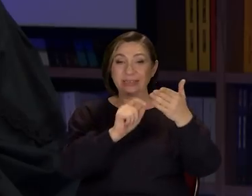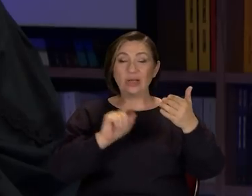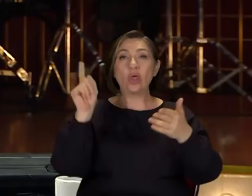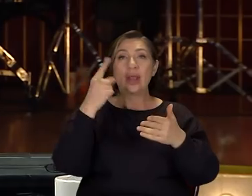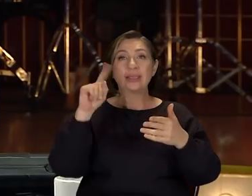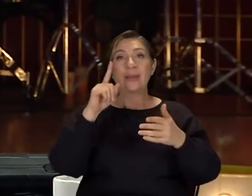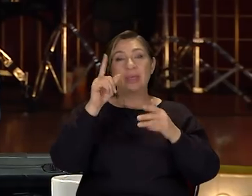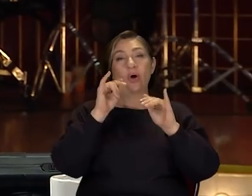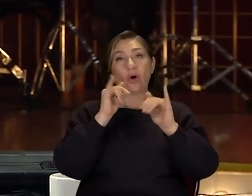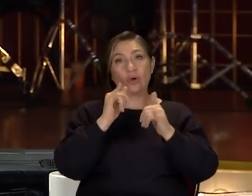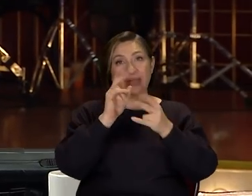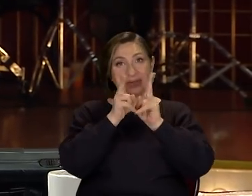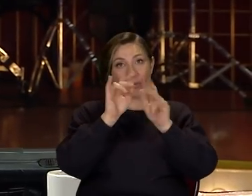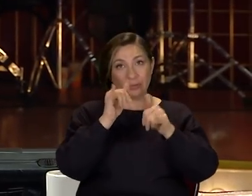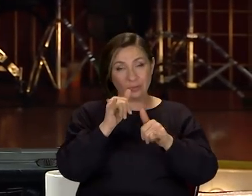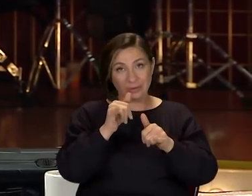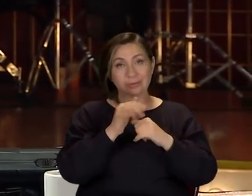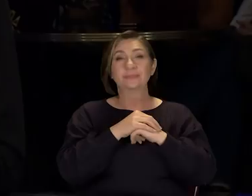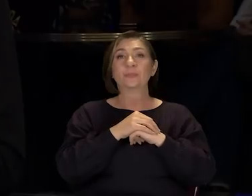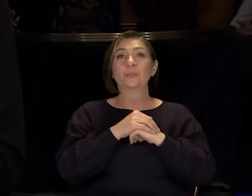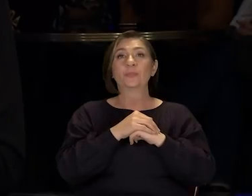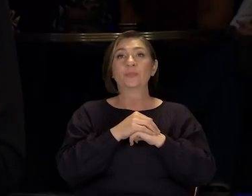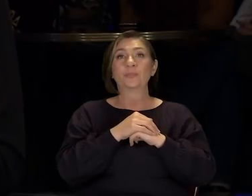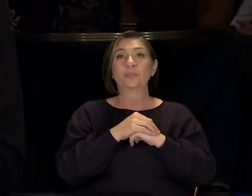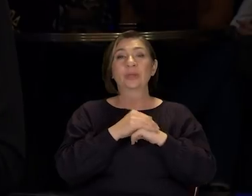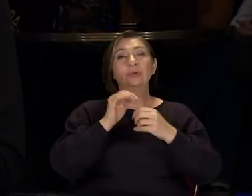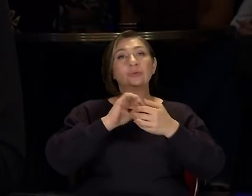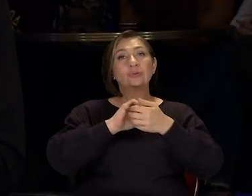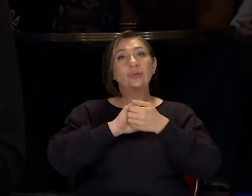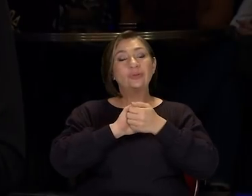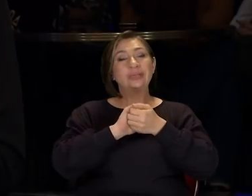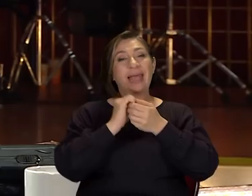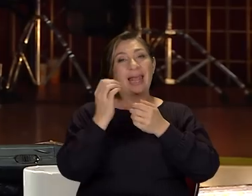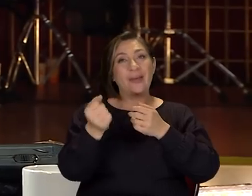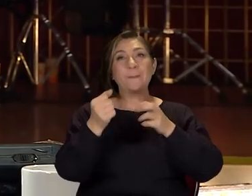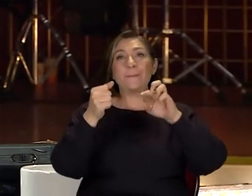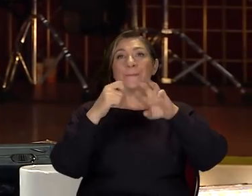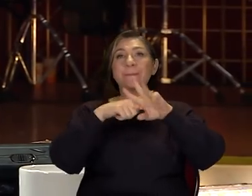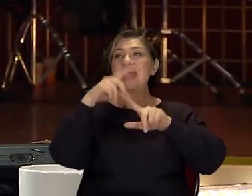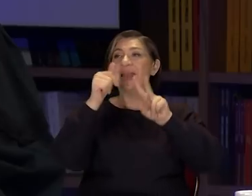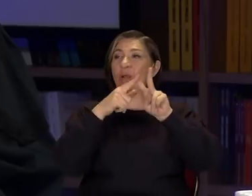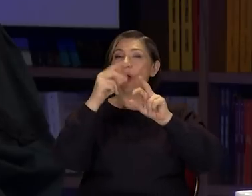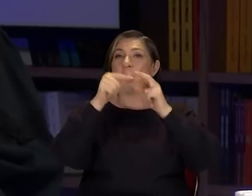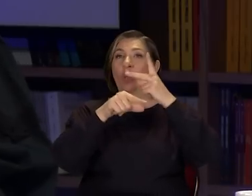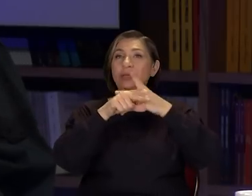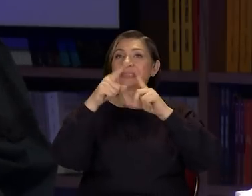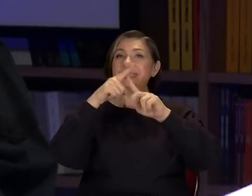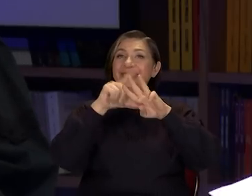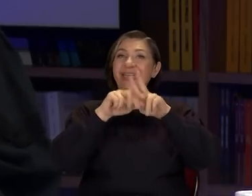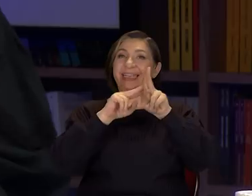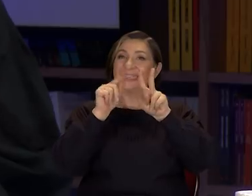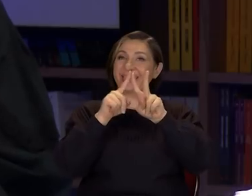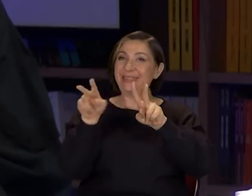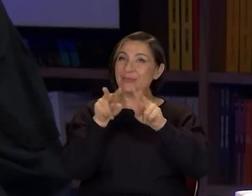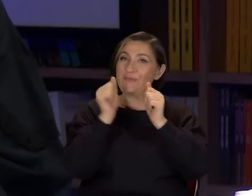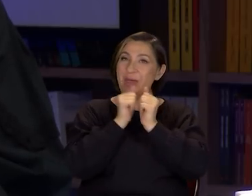bir oyun. Ferdi Akarnur, Kayra Şen Ocak tabii ki. Dost Elver ve Pelin Öztekin, küçük hanımefendi,